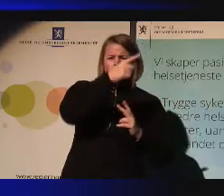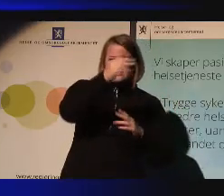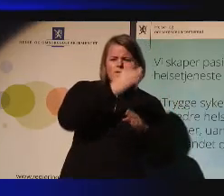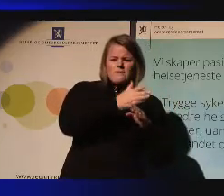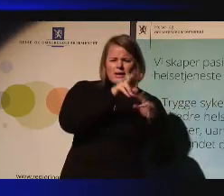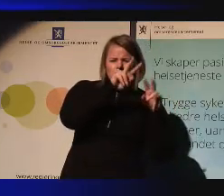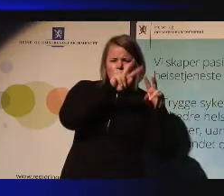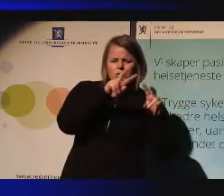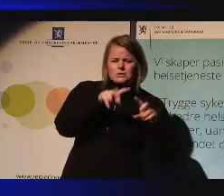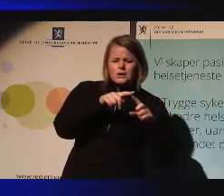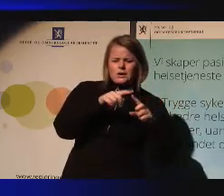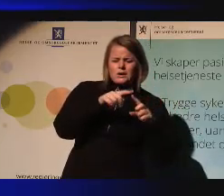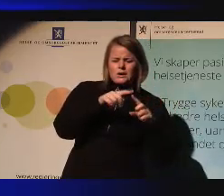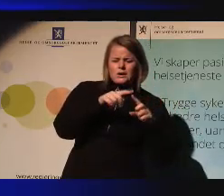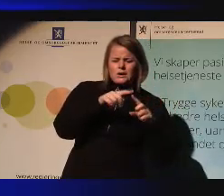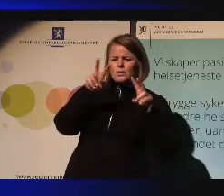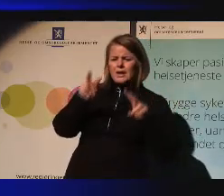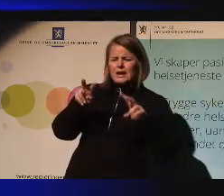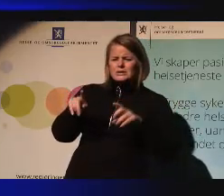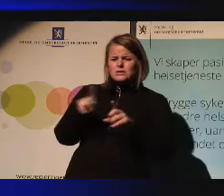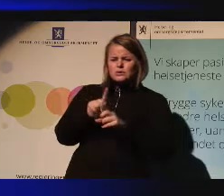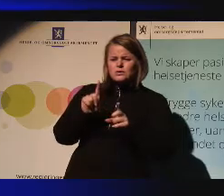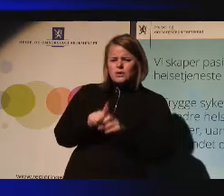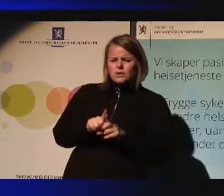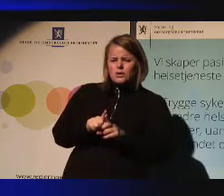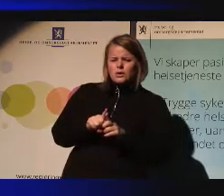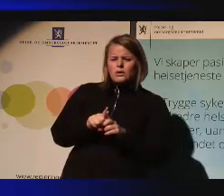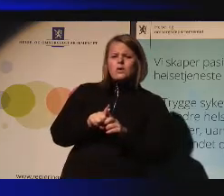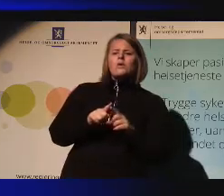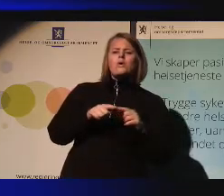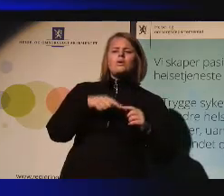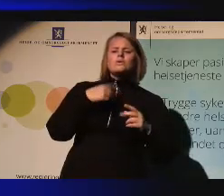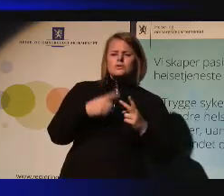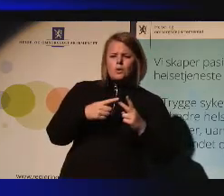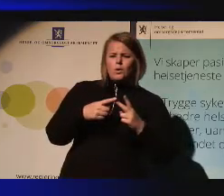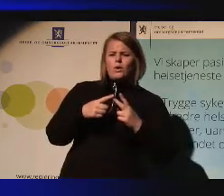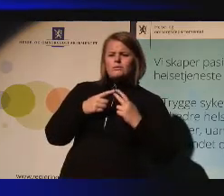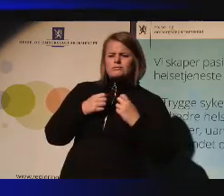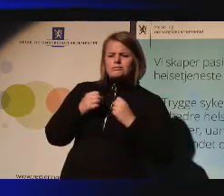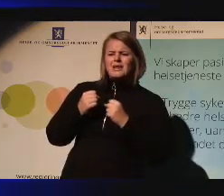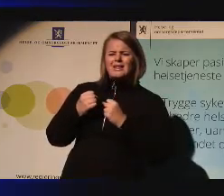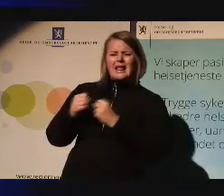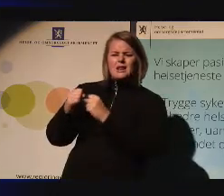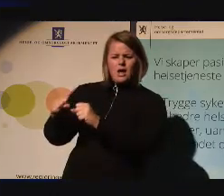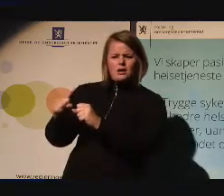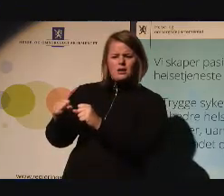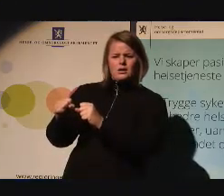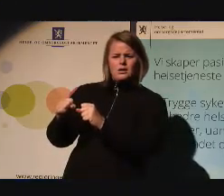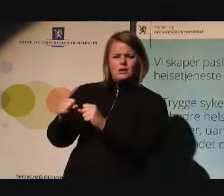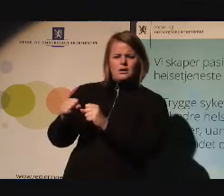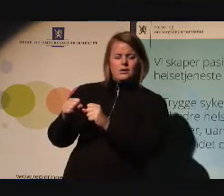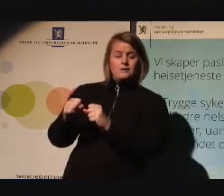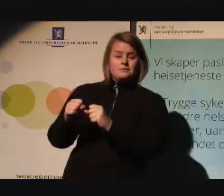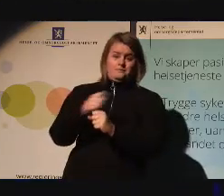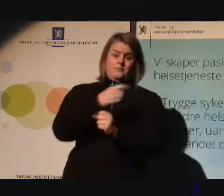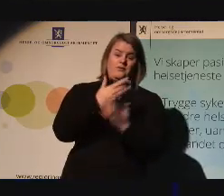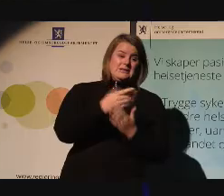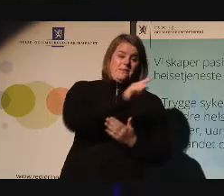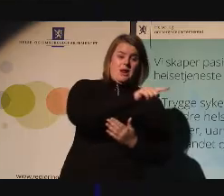de utredet før de valgte tiltak i forhold til denne jenta? Fra barnevernet, fra